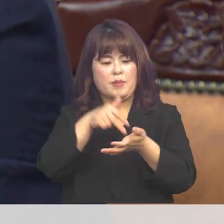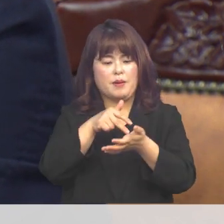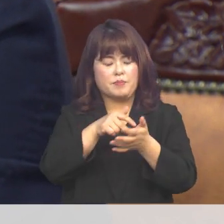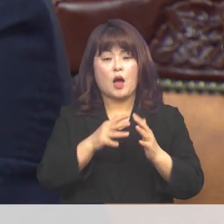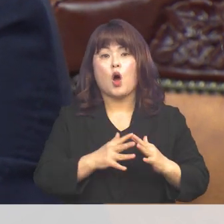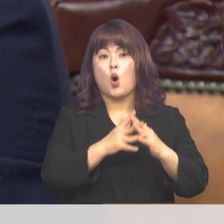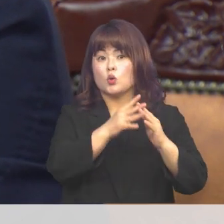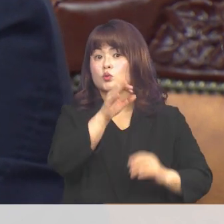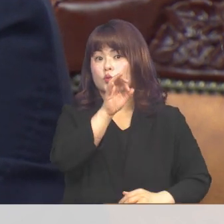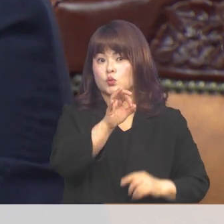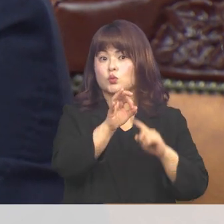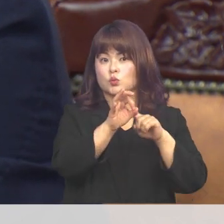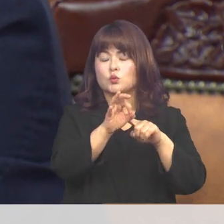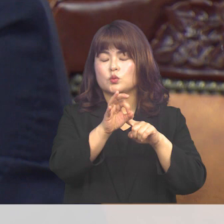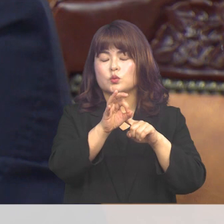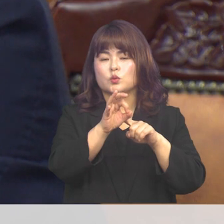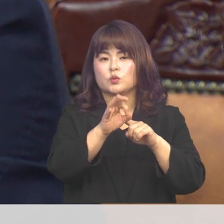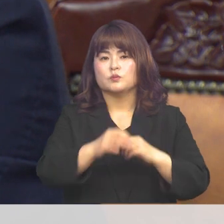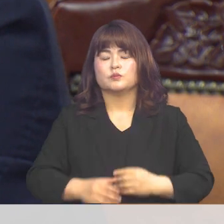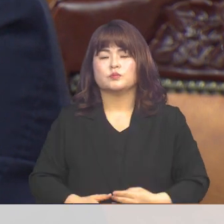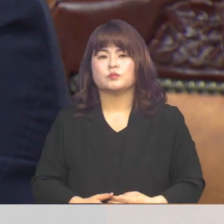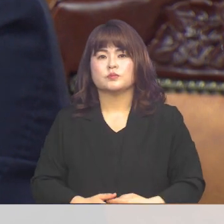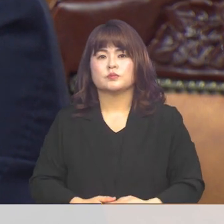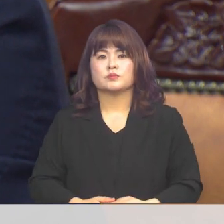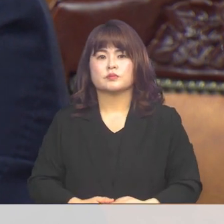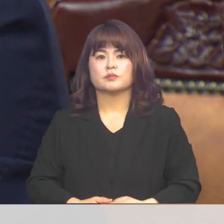기업 입장에서는